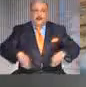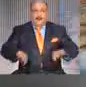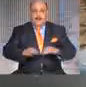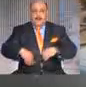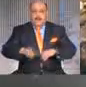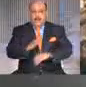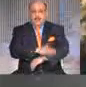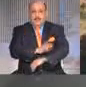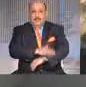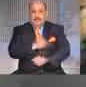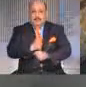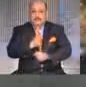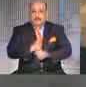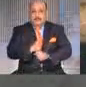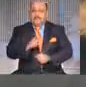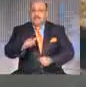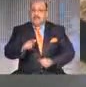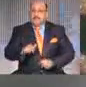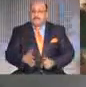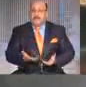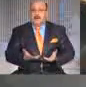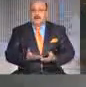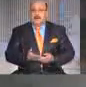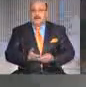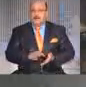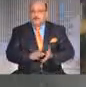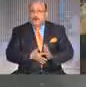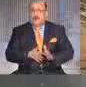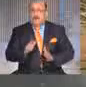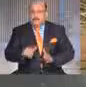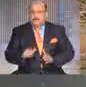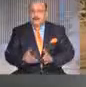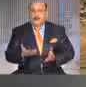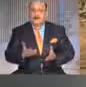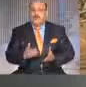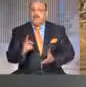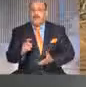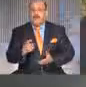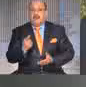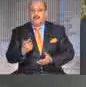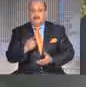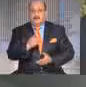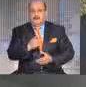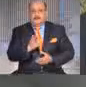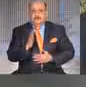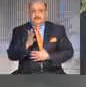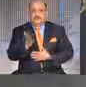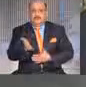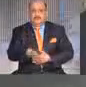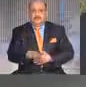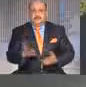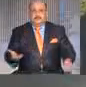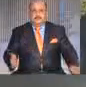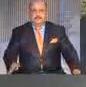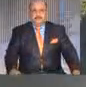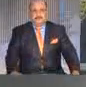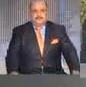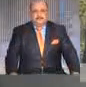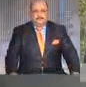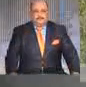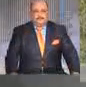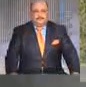الفلاحية المزارة، وتسعى الى ايجاد حلول ترضي كل الاطراف. صحيح اللي كان في فترة من الفترات